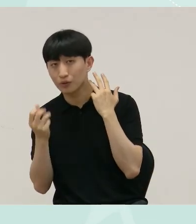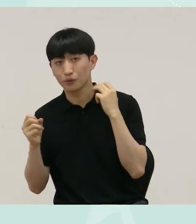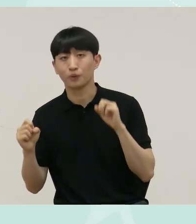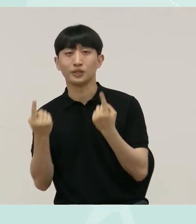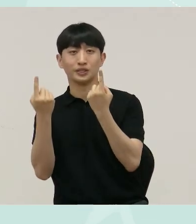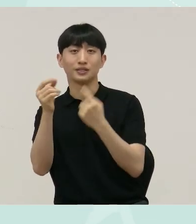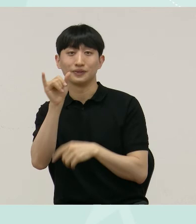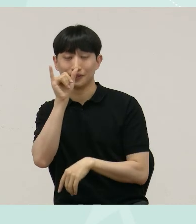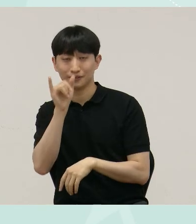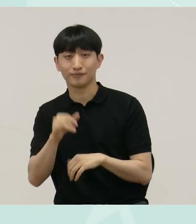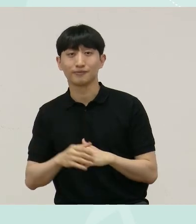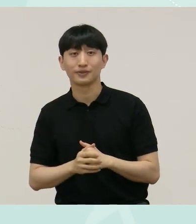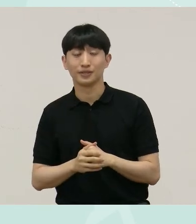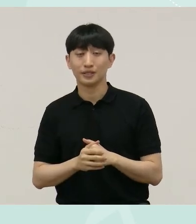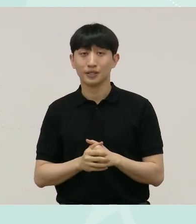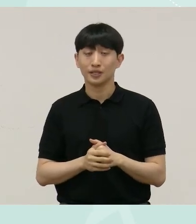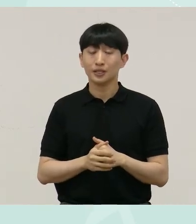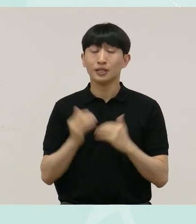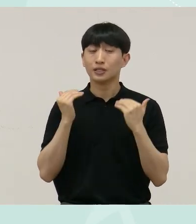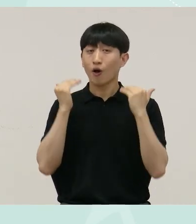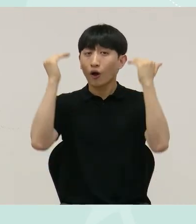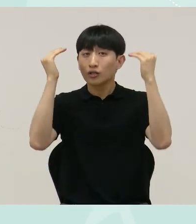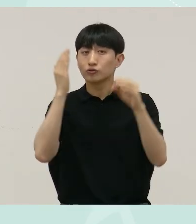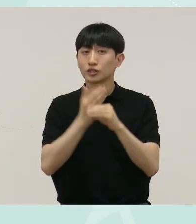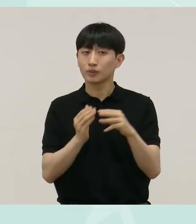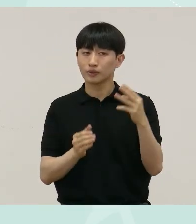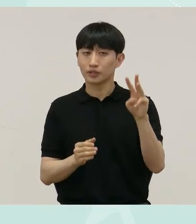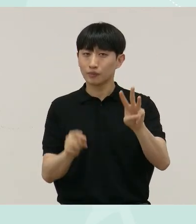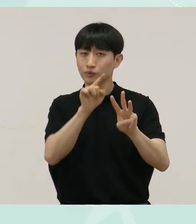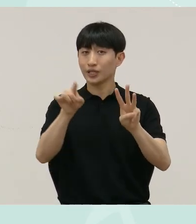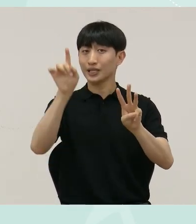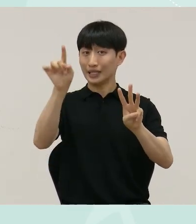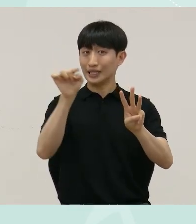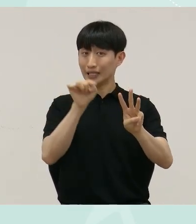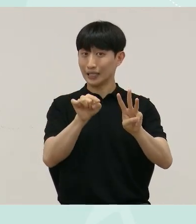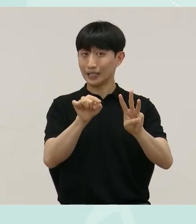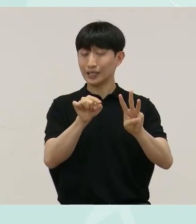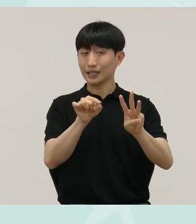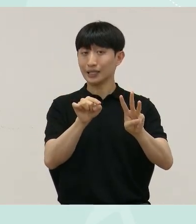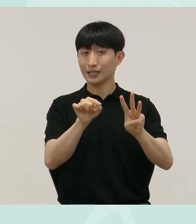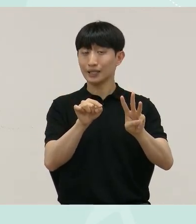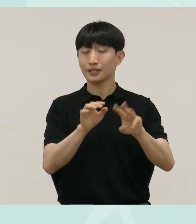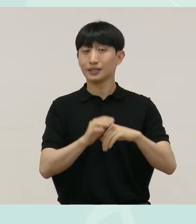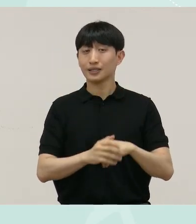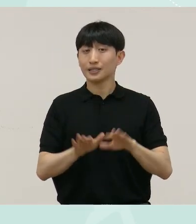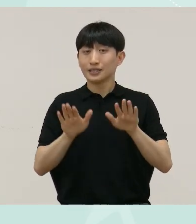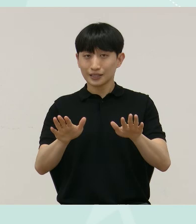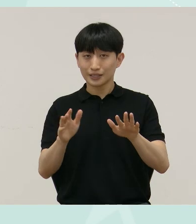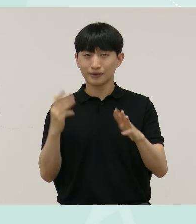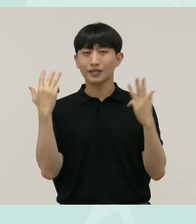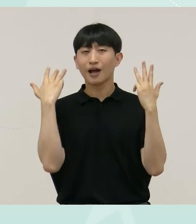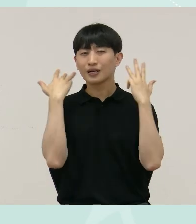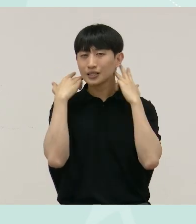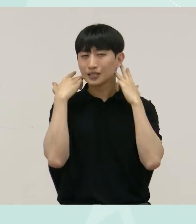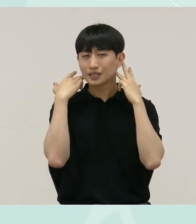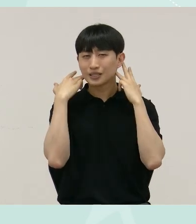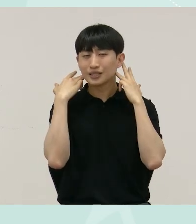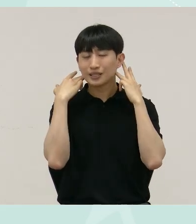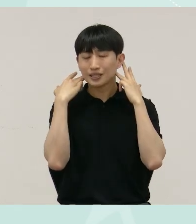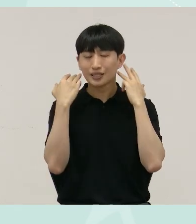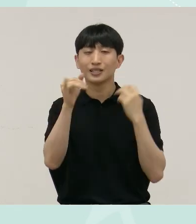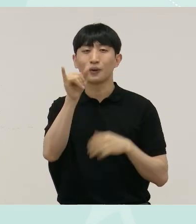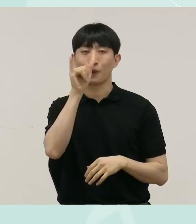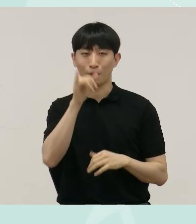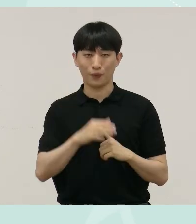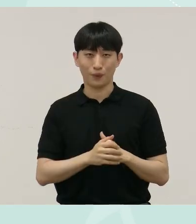즉 30% 성인의 3분의 1에 해당되는 환자들이 지금은 양의 수술과 연관이 되어 있다는 것을 알 수